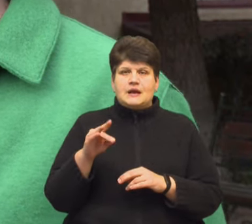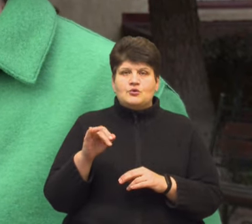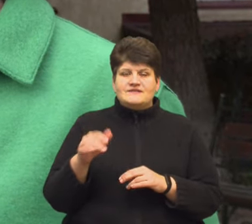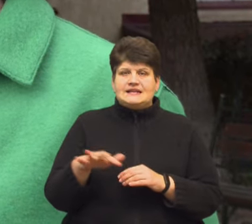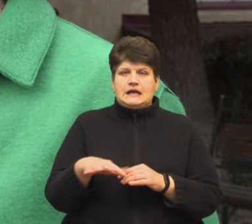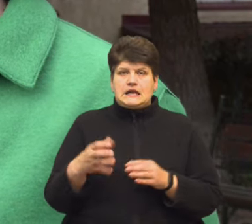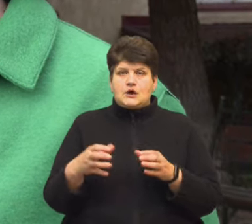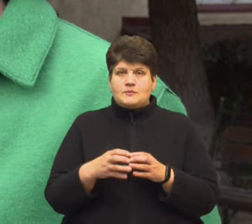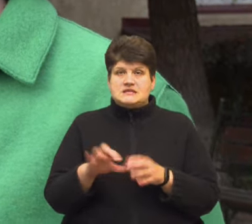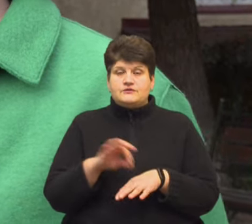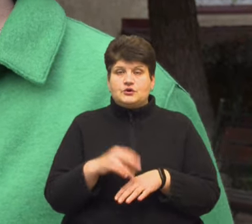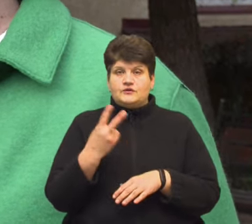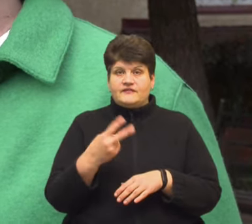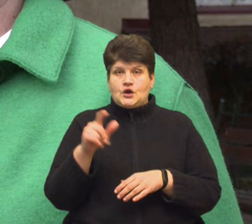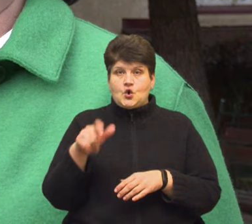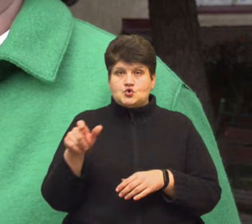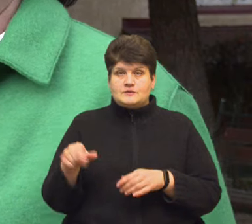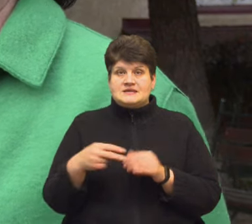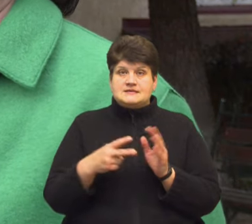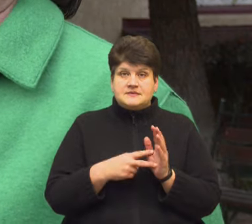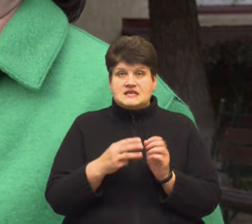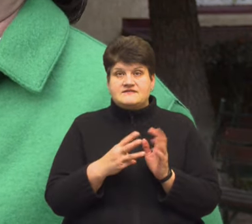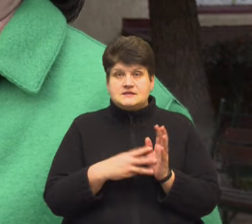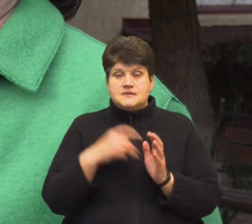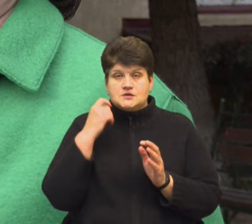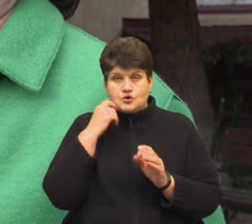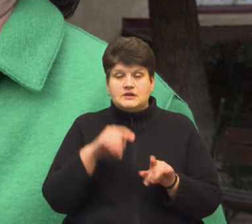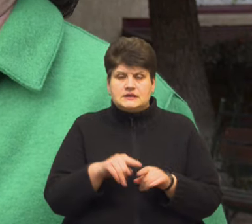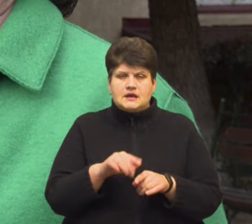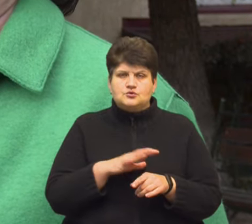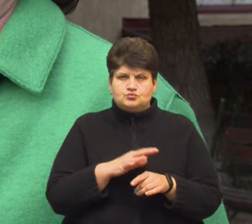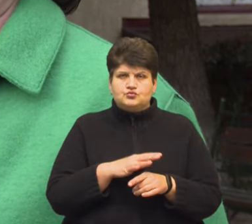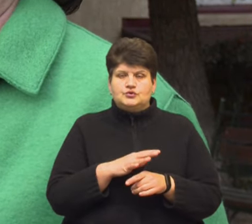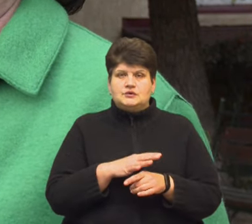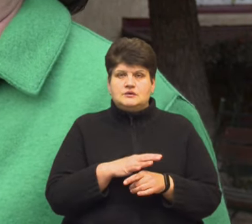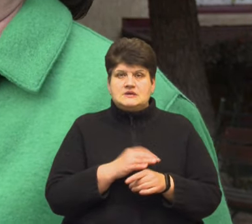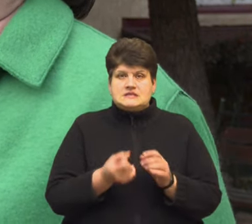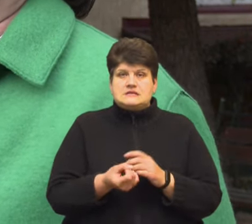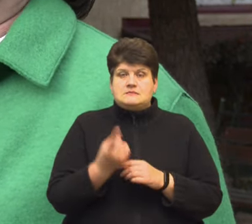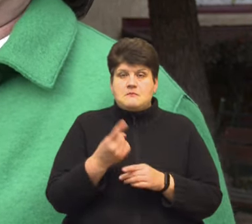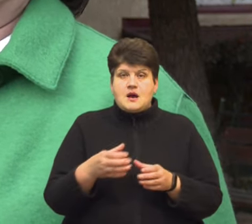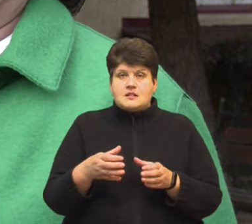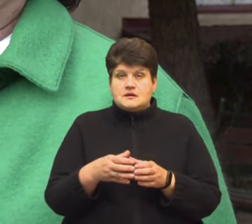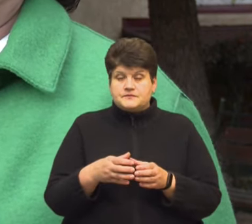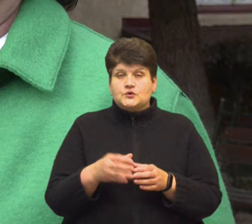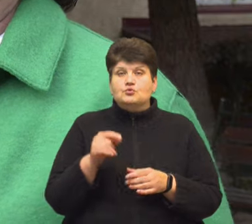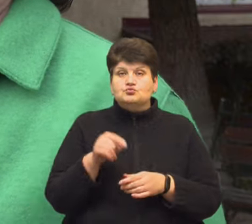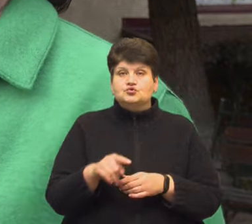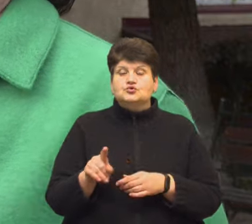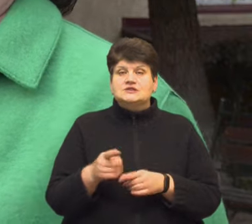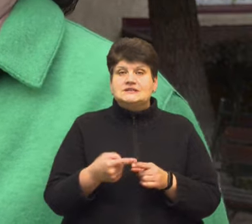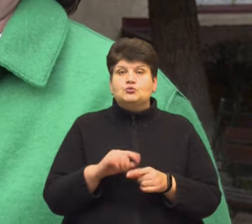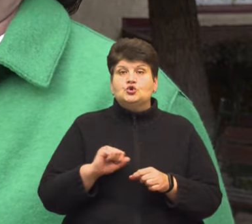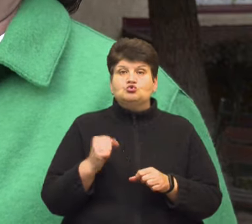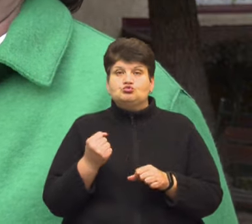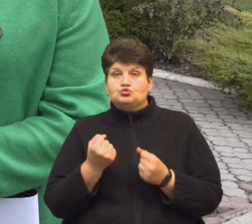громада захворіло дві особи 17 та 18 років також було кваліфіковано як спалах того що це були друзі